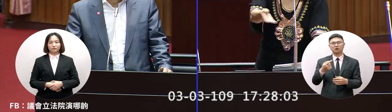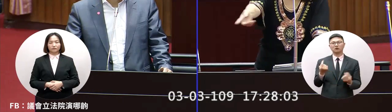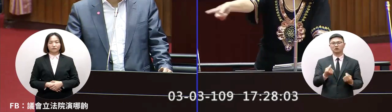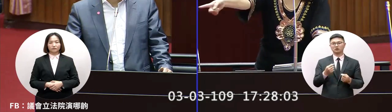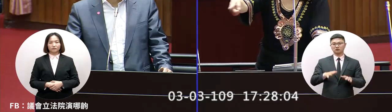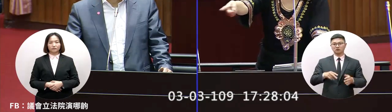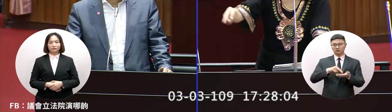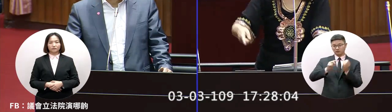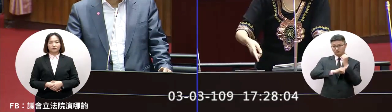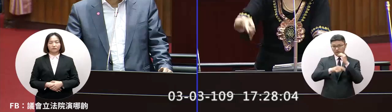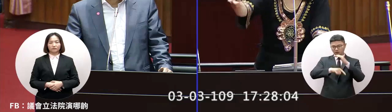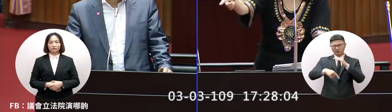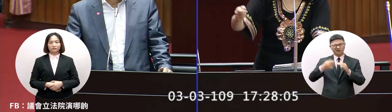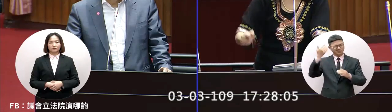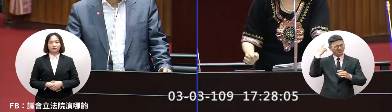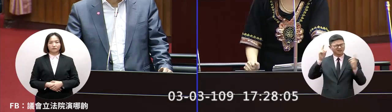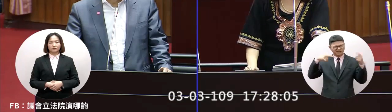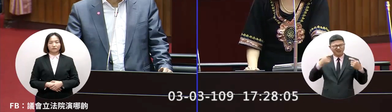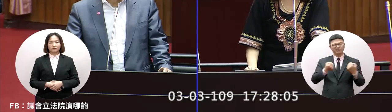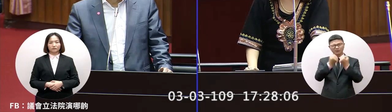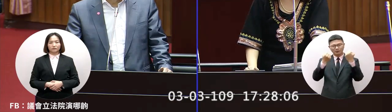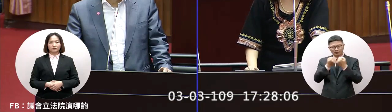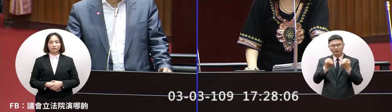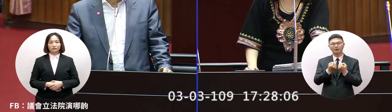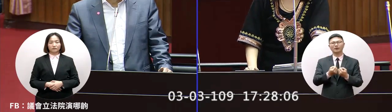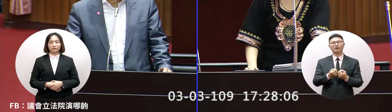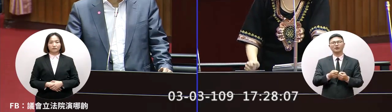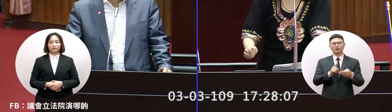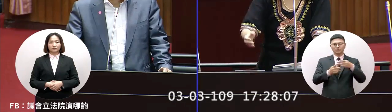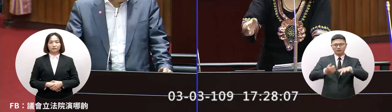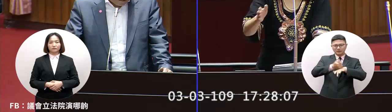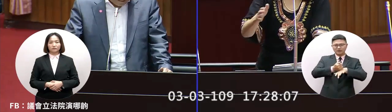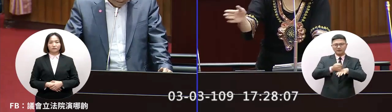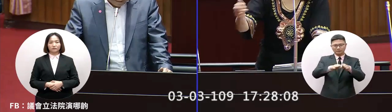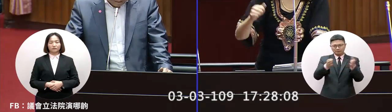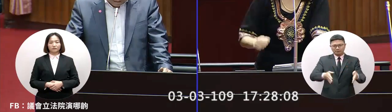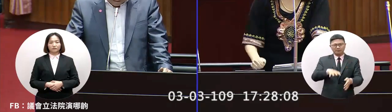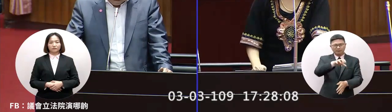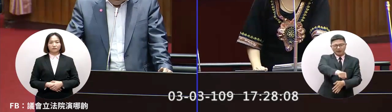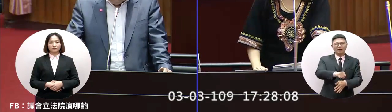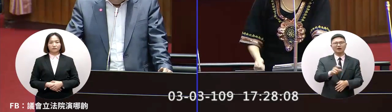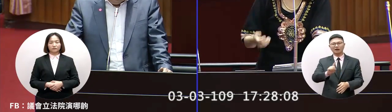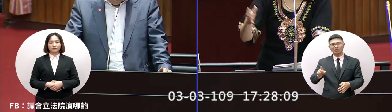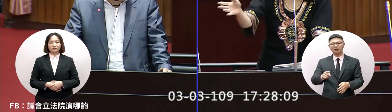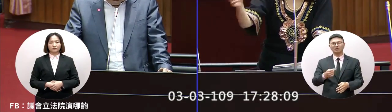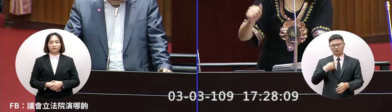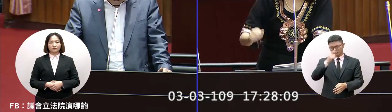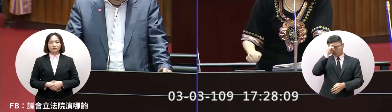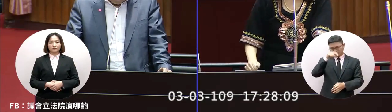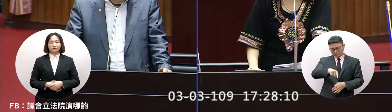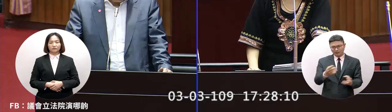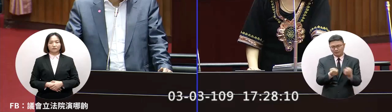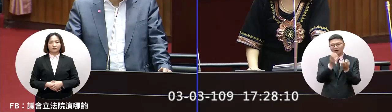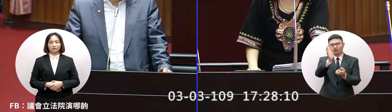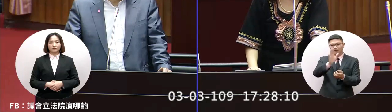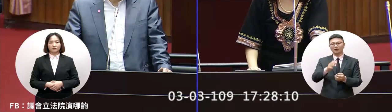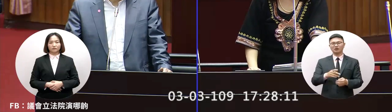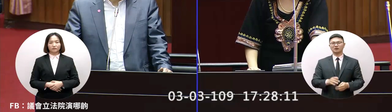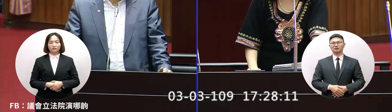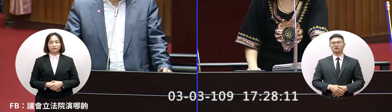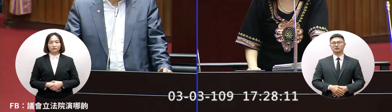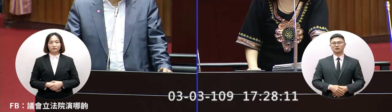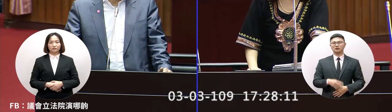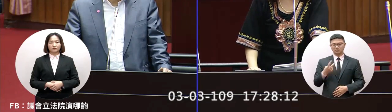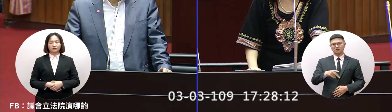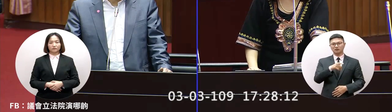在立法院还经常大打出手啊，占主席台等等的哈，希望不要看到这样的情形，我们也希望那个执政党尊重一下